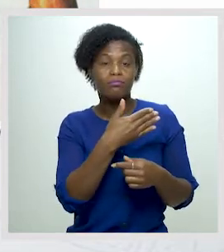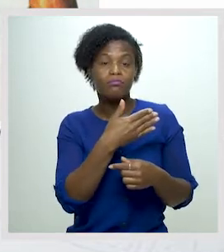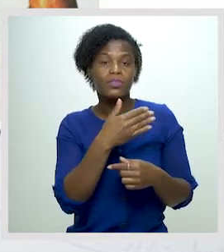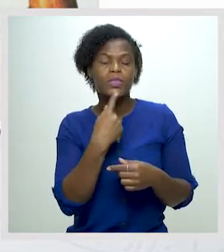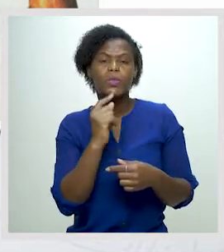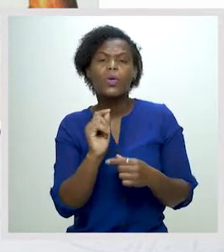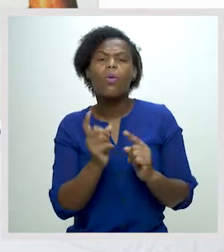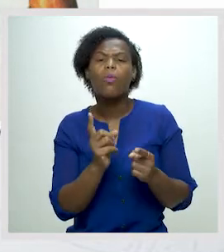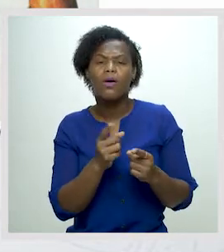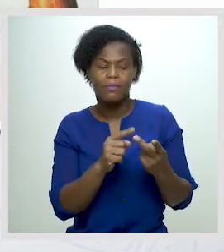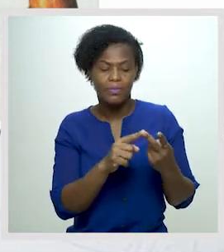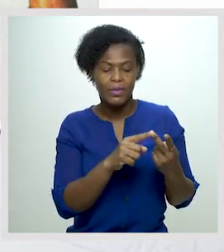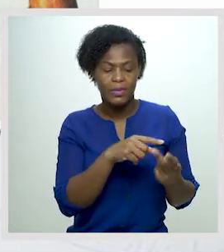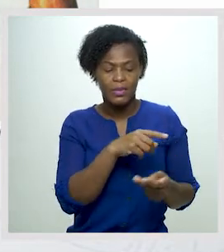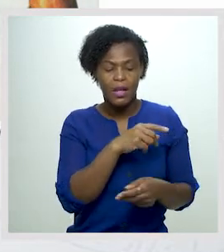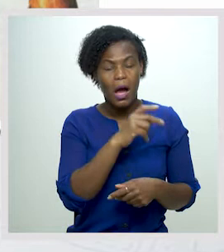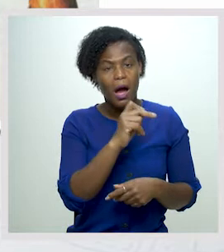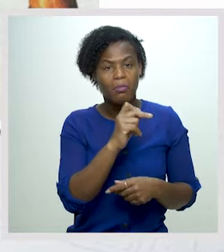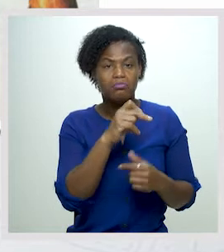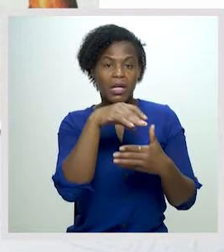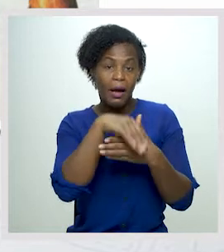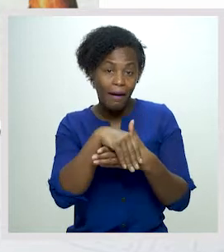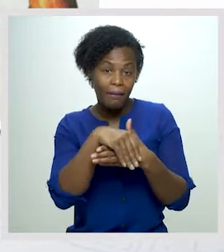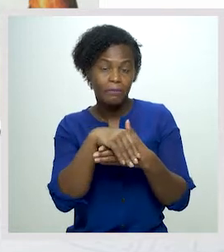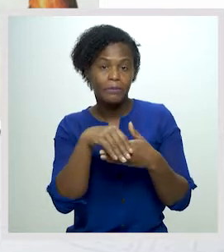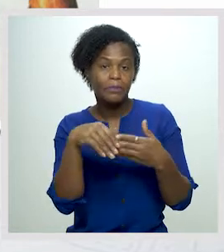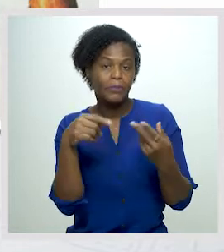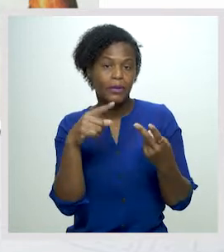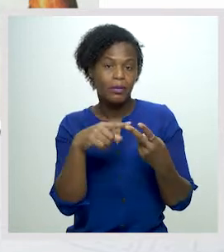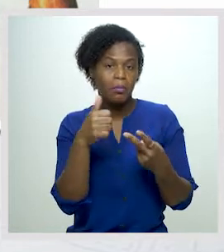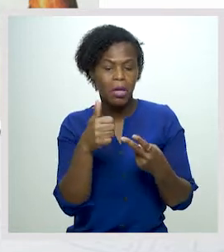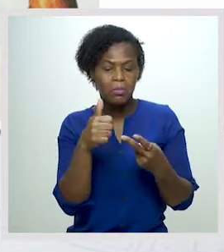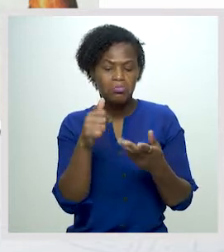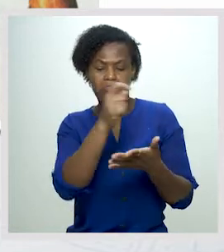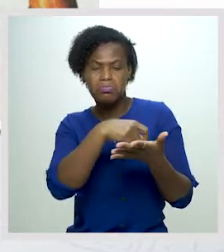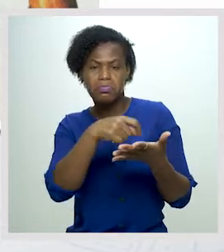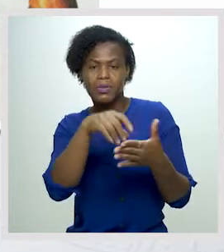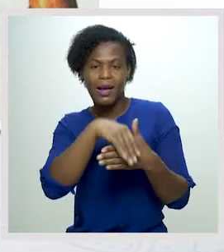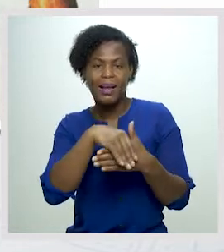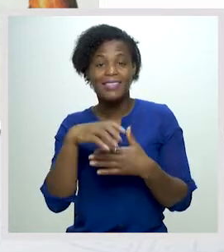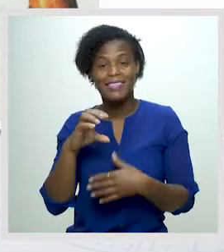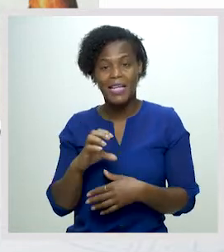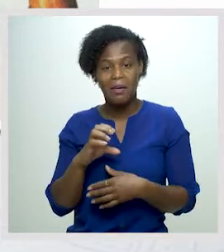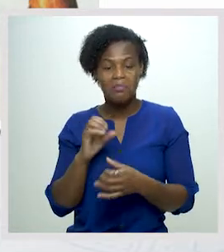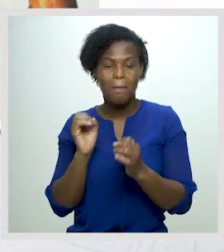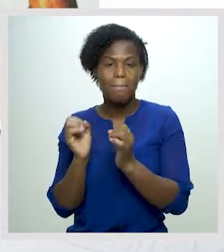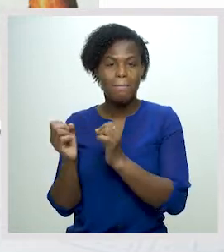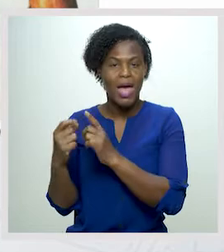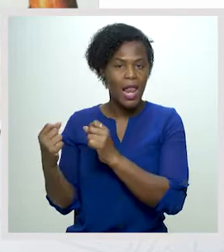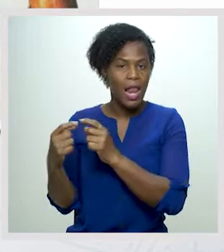s'agit A. de lettres, B. de brouillon de lettres ou C. de